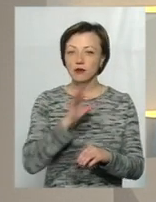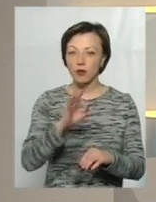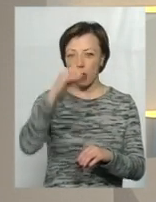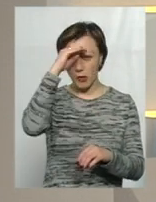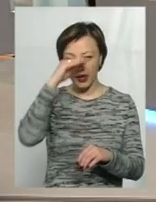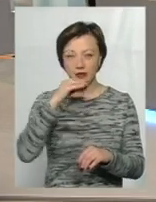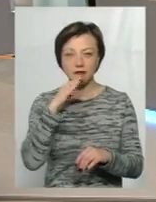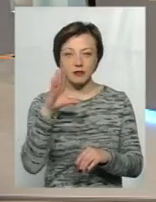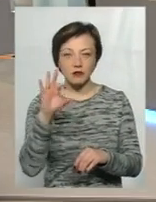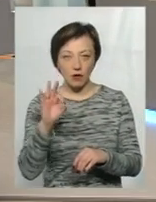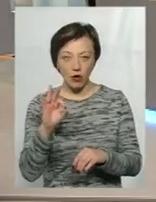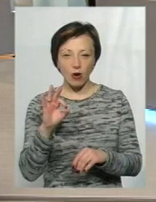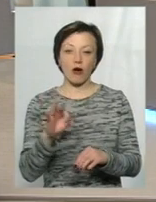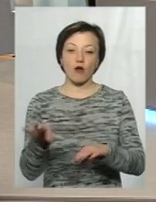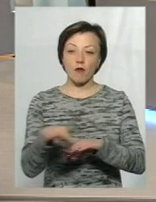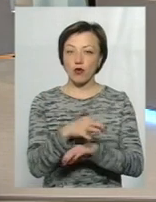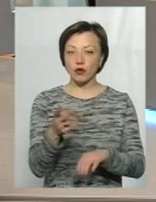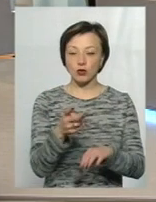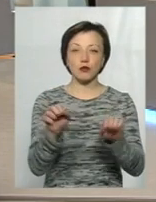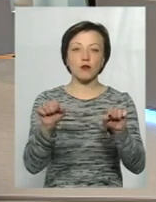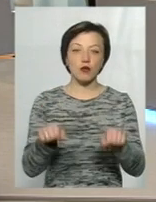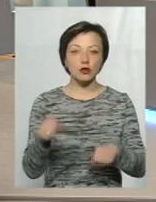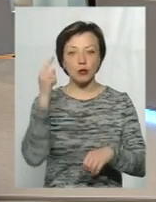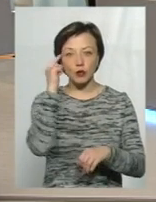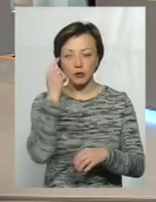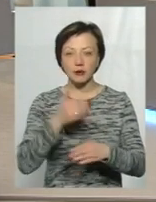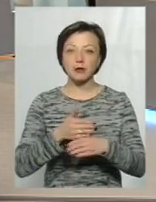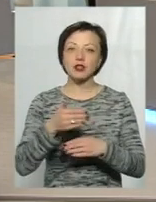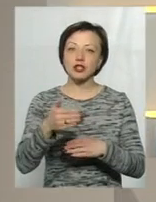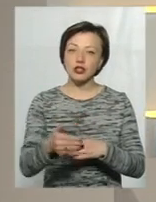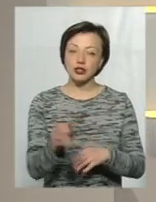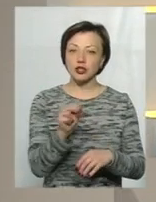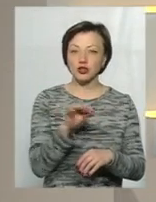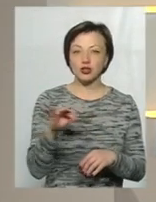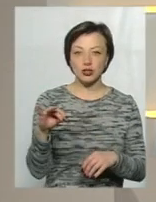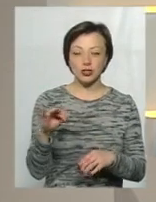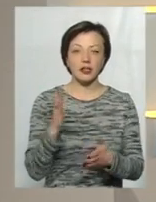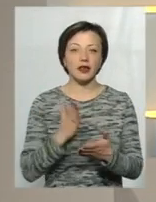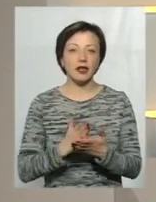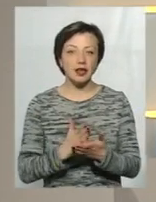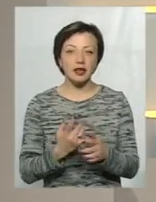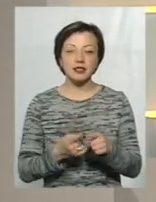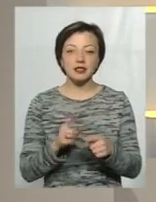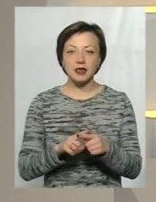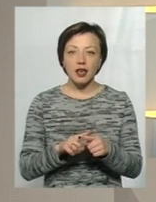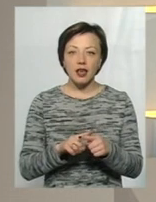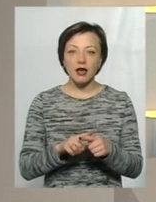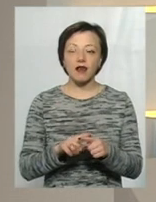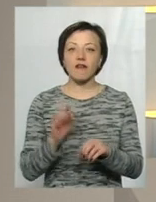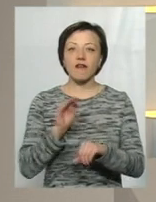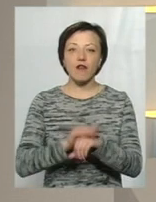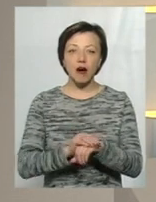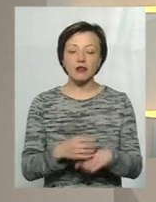батьківство загалом, як чоловіка, так і жінки, у подружжі можна подумати пізніше. Чи є цей факт